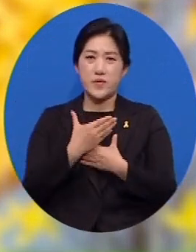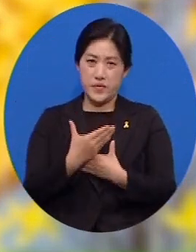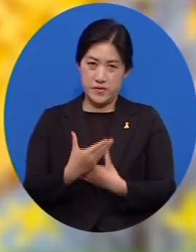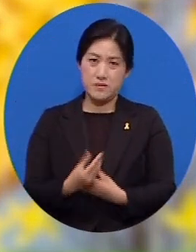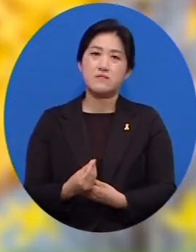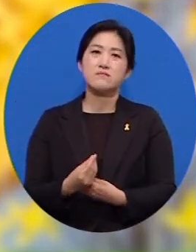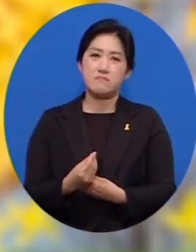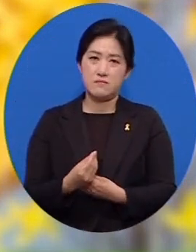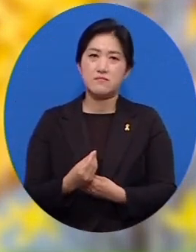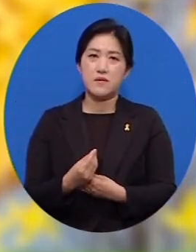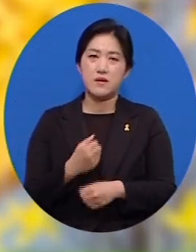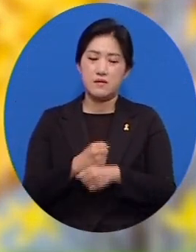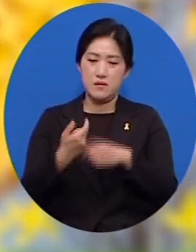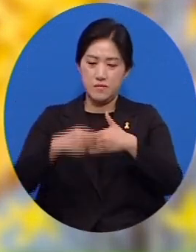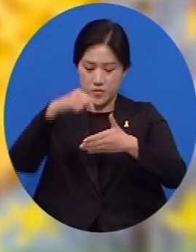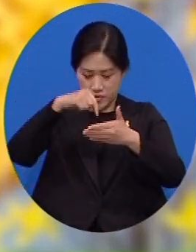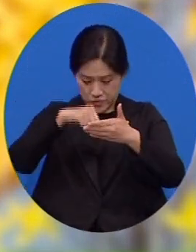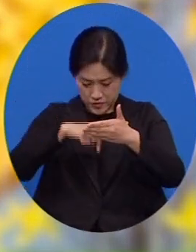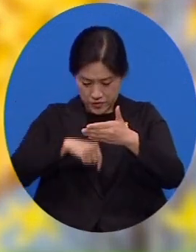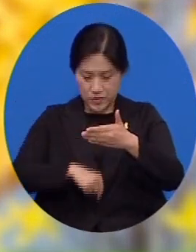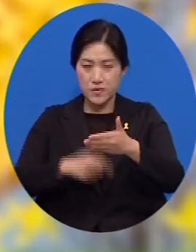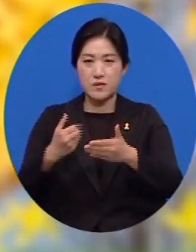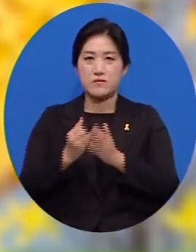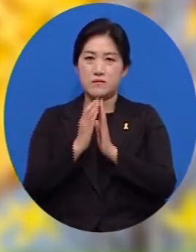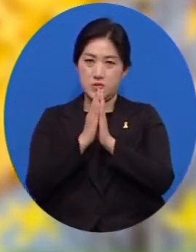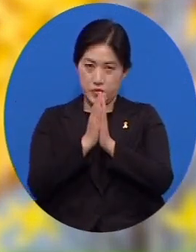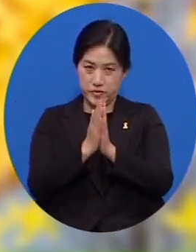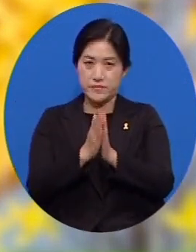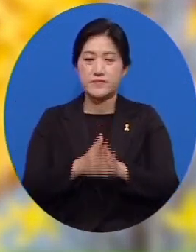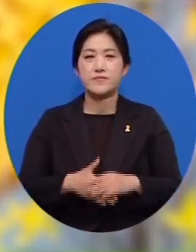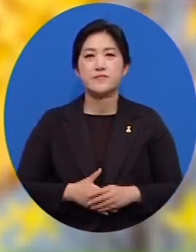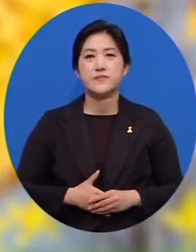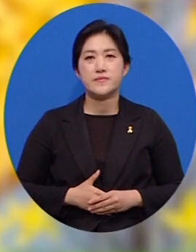평안하시기를 마음속 깊이 기원합니다.